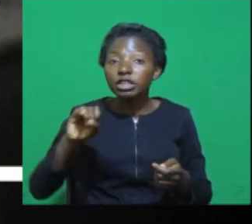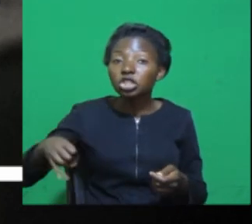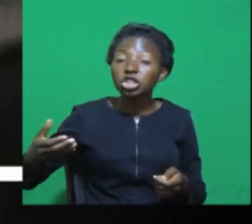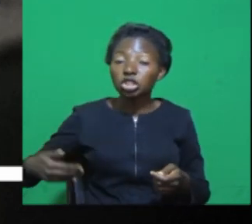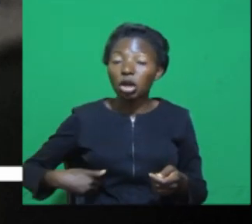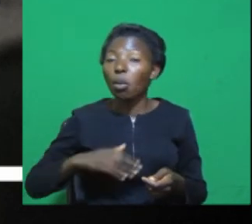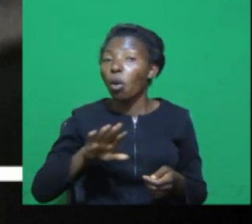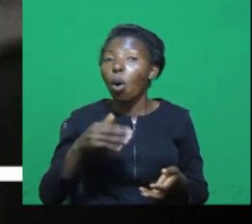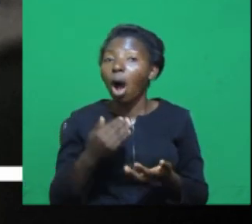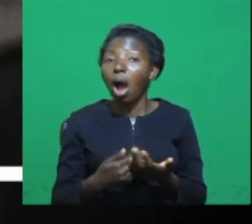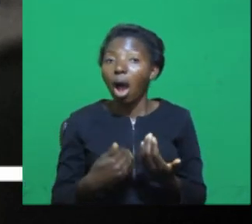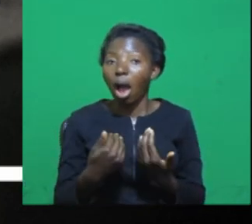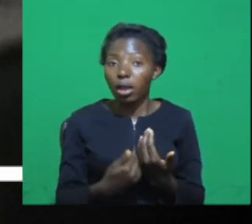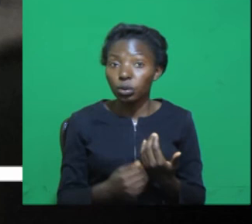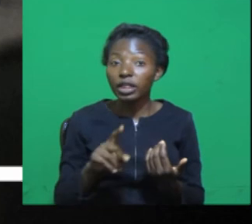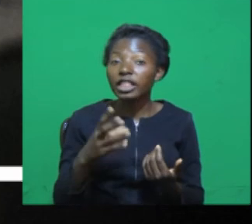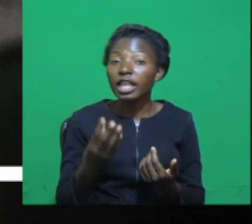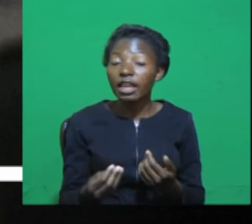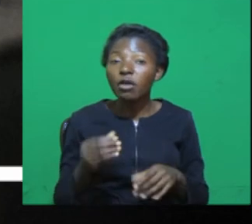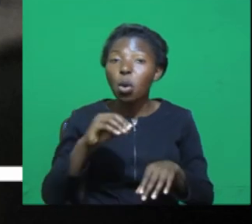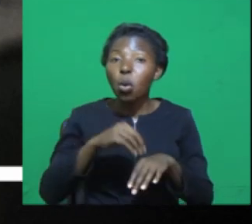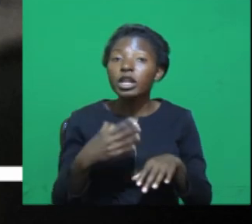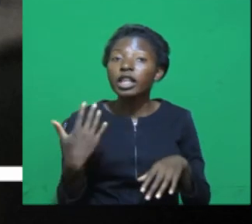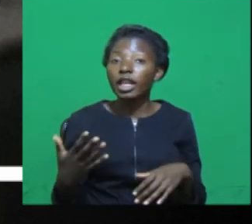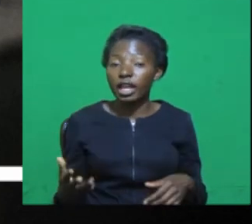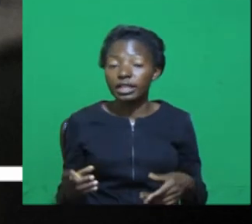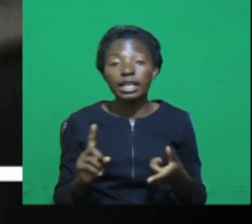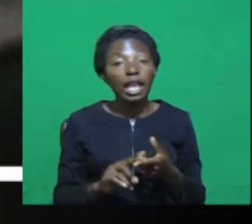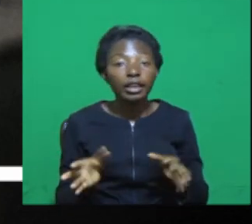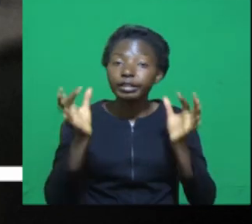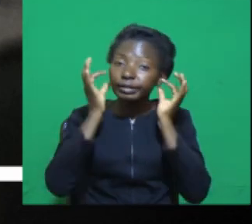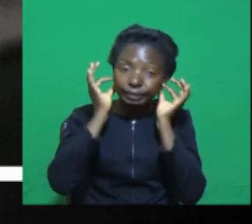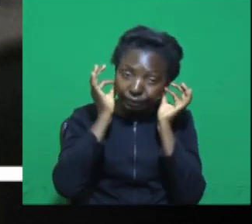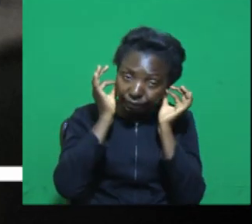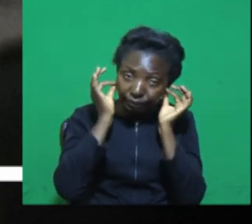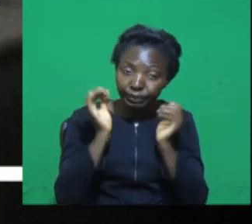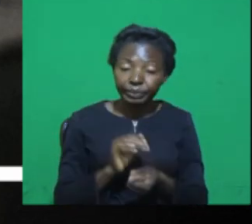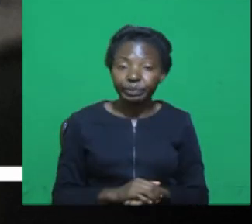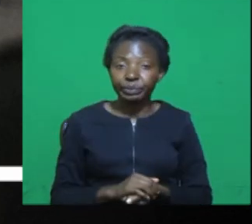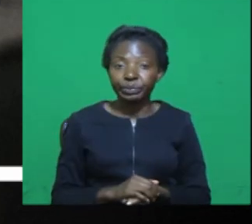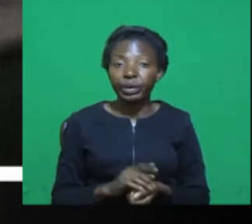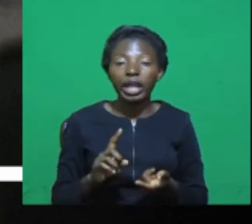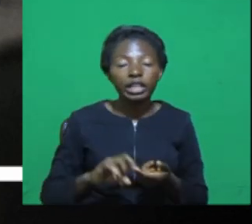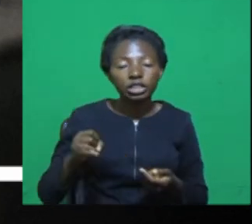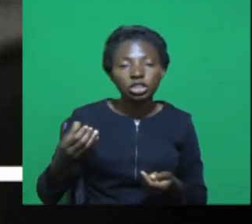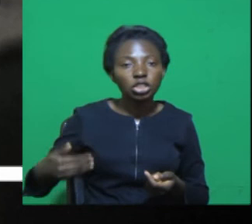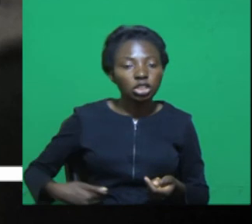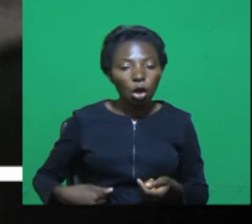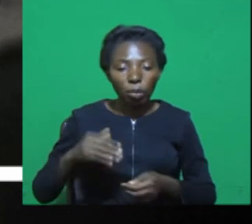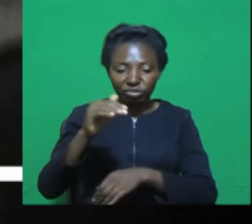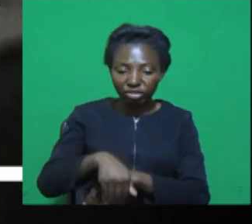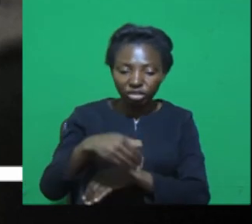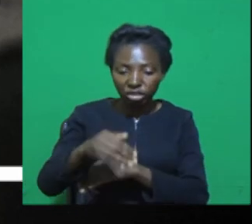vamwari vose vedzimwe ndudzi vakanga vari pamavoko avo nezvindori zvakanga zviri panzeve dzavo. Jakobho akazvicherera